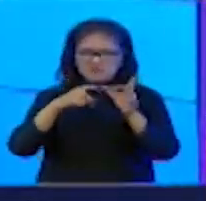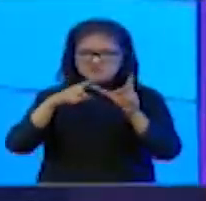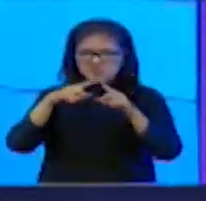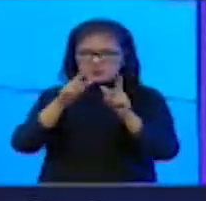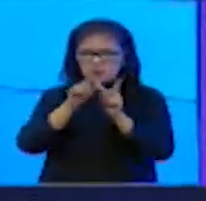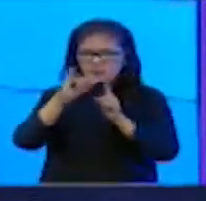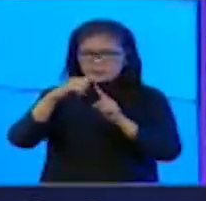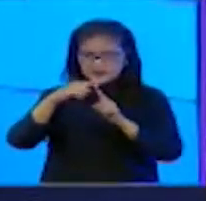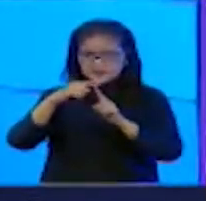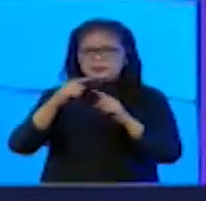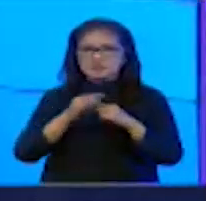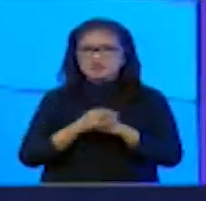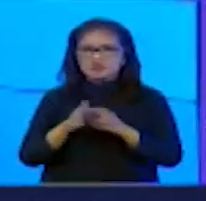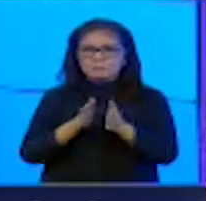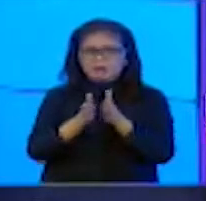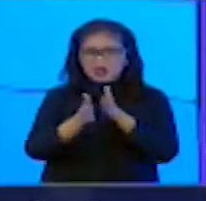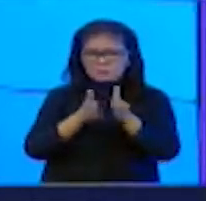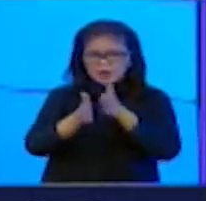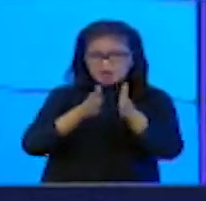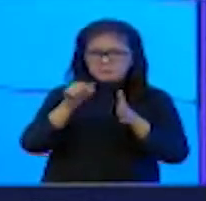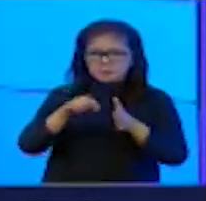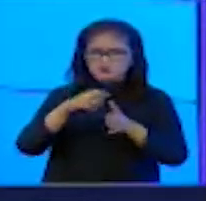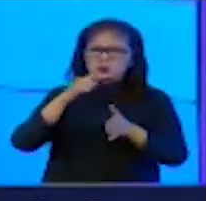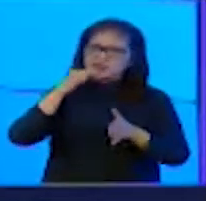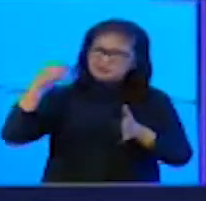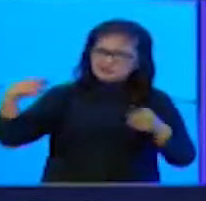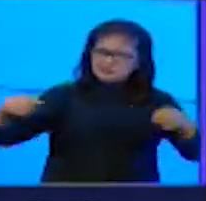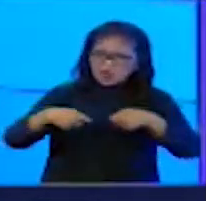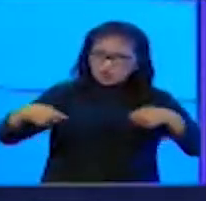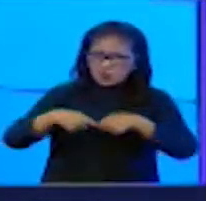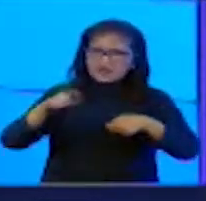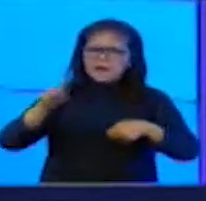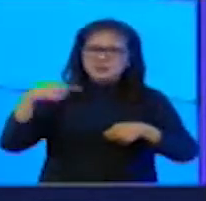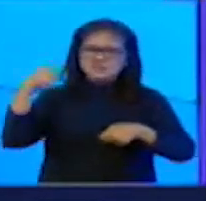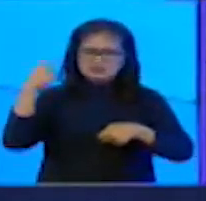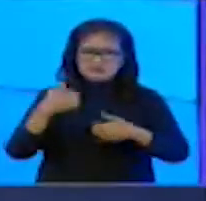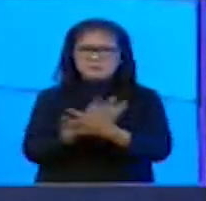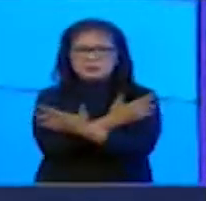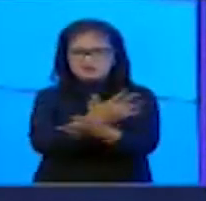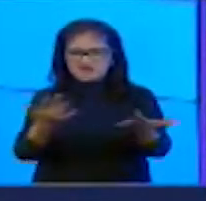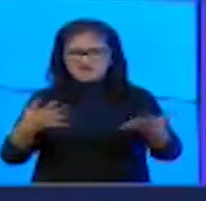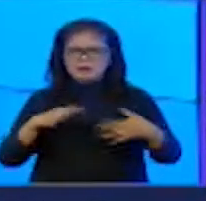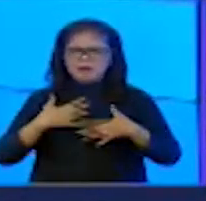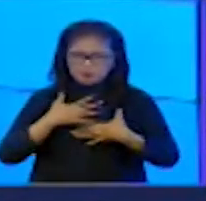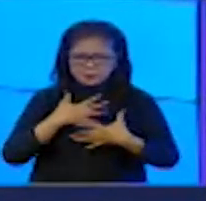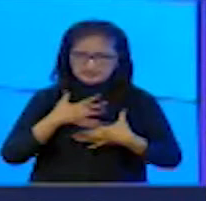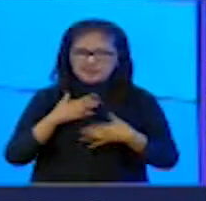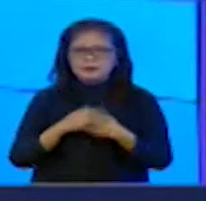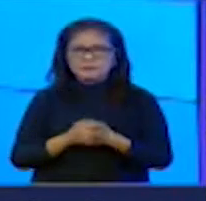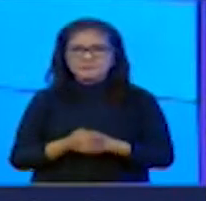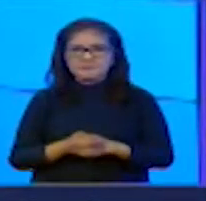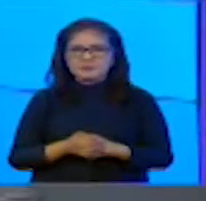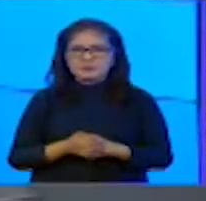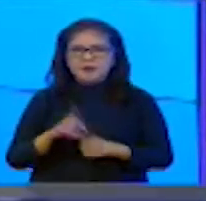Diduga ajang balap liar dengan taruhan sejumlah uang kerap terjadi di kawasan ini dan meresahkan warga sekitar. Informasi ataupun laporan